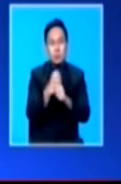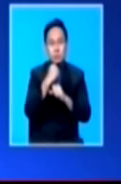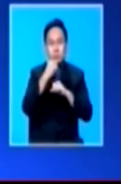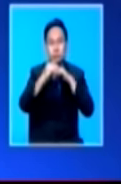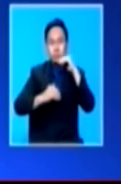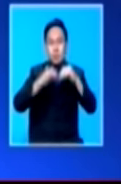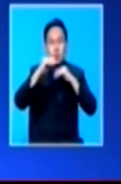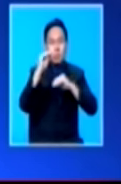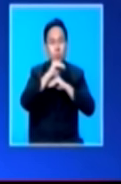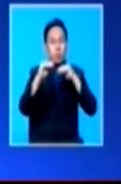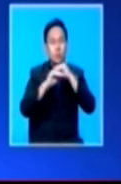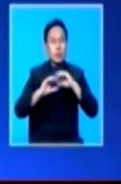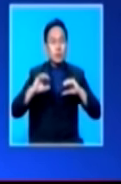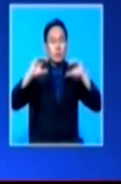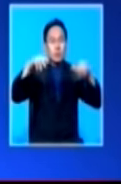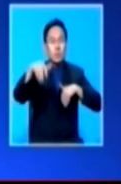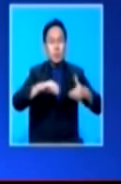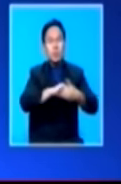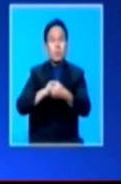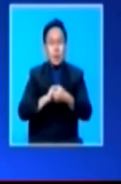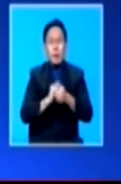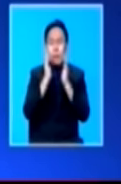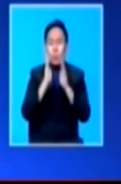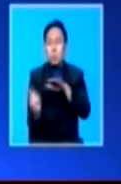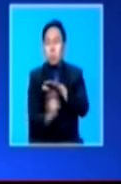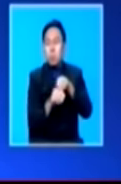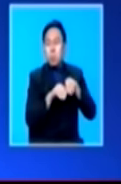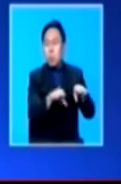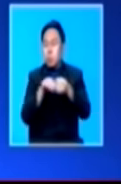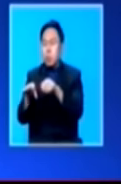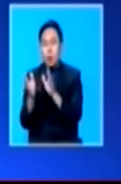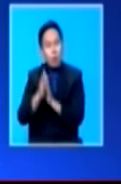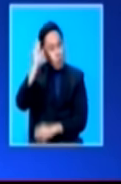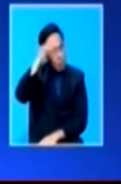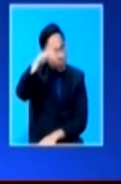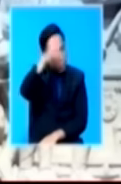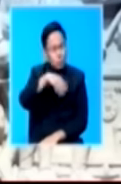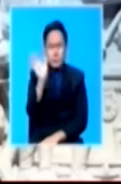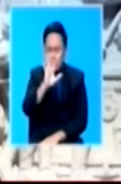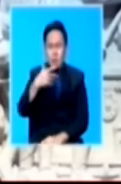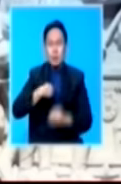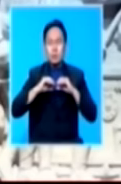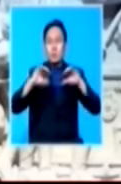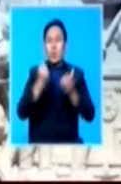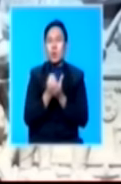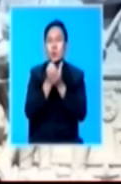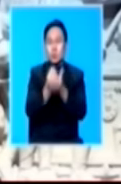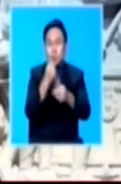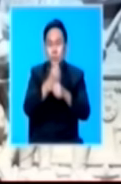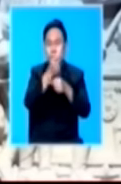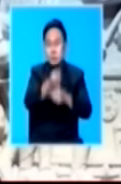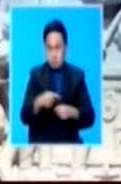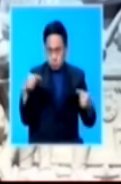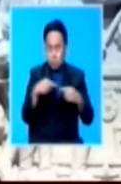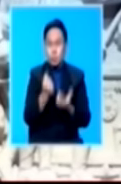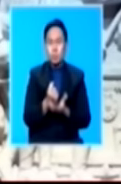นโยบายประชารัฐของรัฐบาลนะครับอย่าไปฟังใครที่กล่าวหาว่ารัฐบาลไม่ช่วยเหลือเกษตรกรคือถ้าทำตรงกับนโยบาย